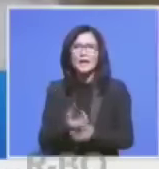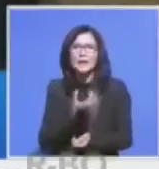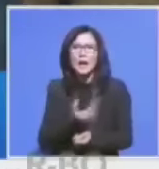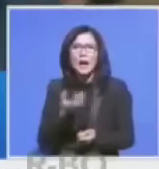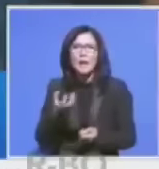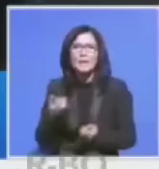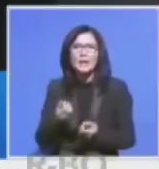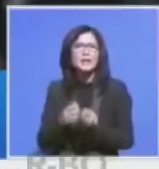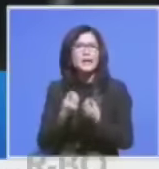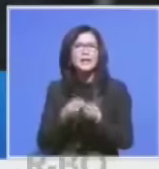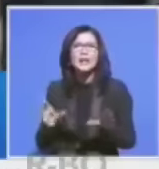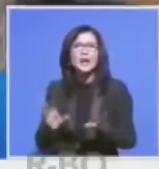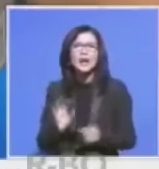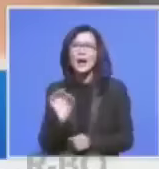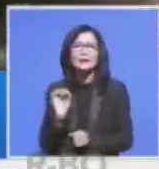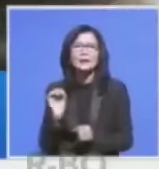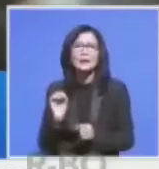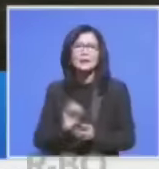korban yang hilang.